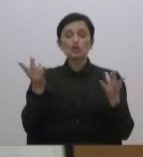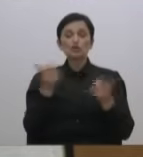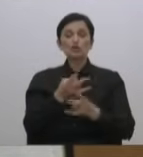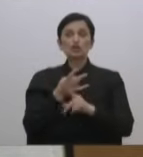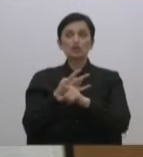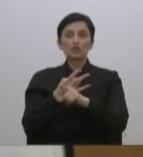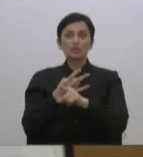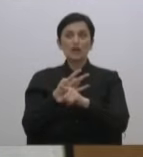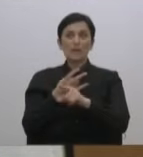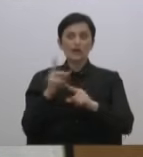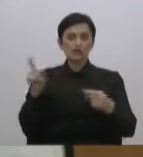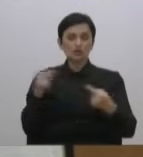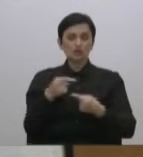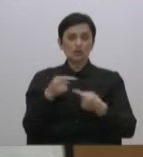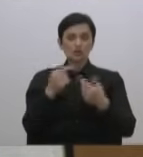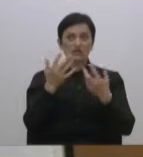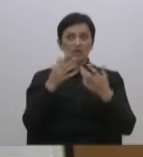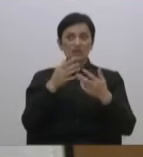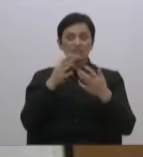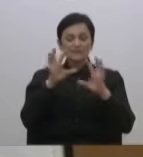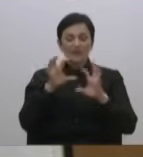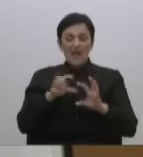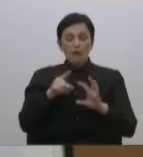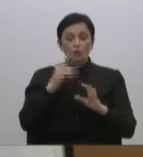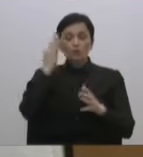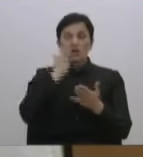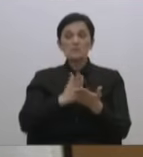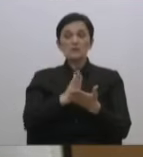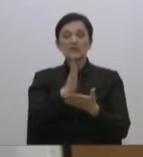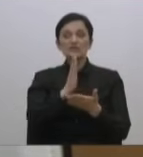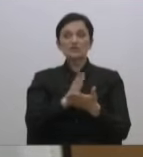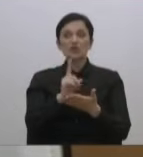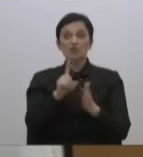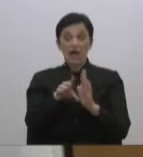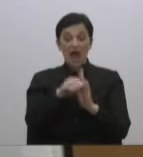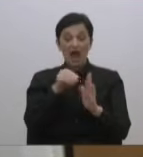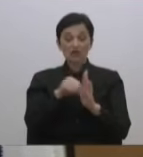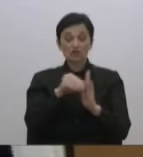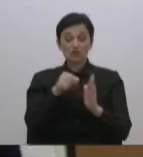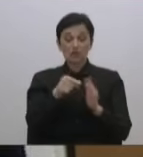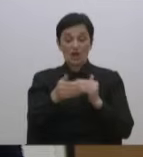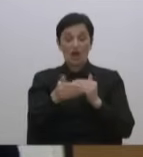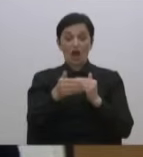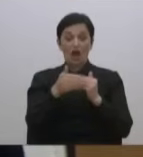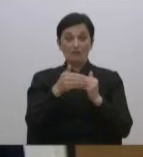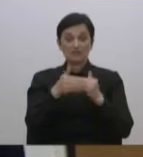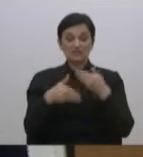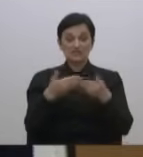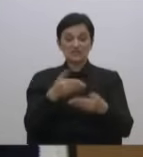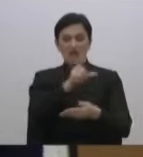imistuis, da shesabamisat am kanonis mizani, aris isrom archionebis tsin, adamienebi